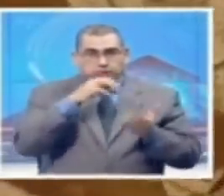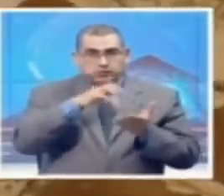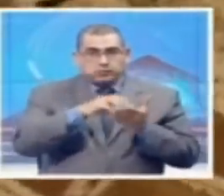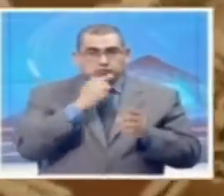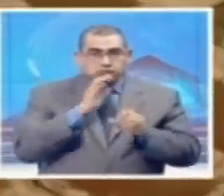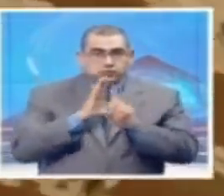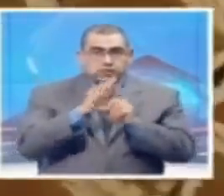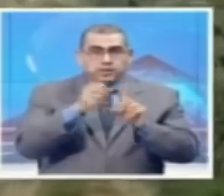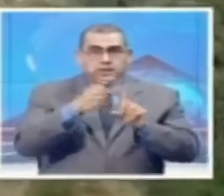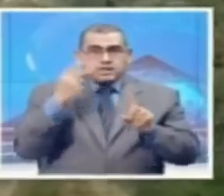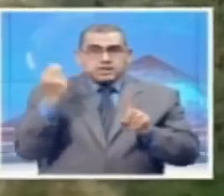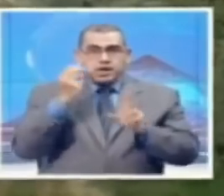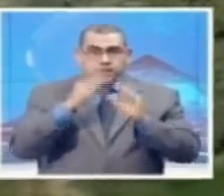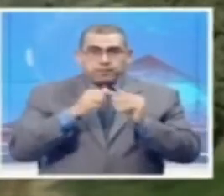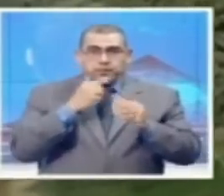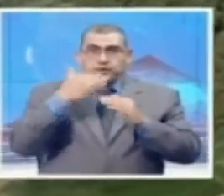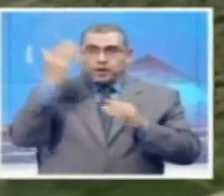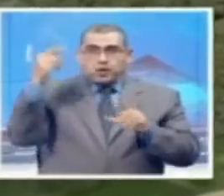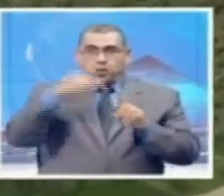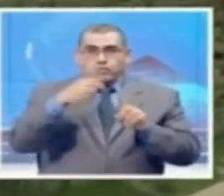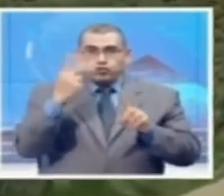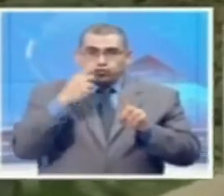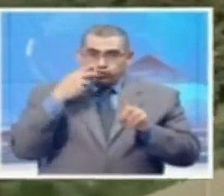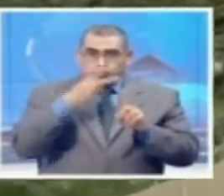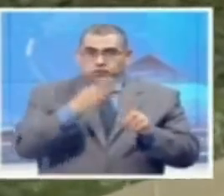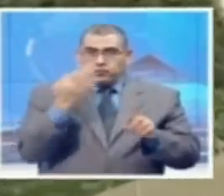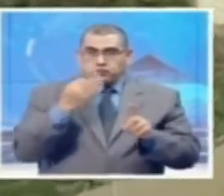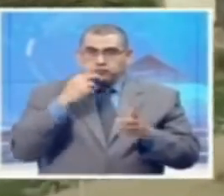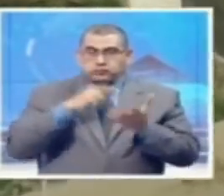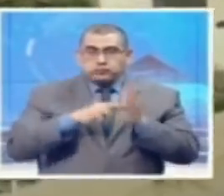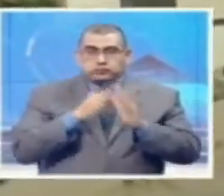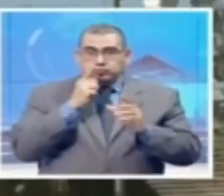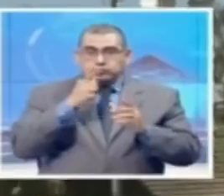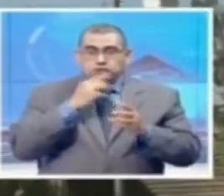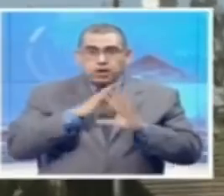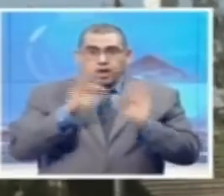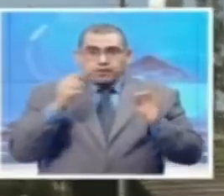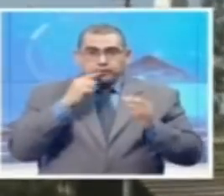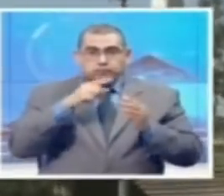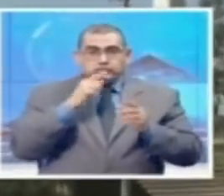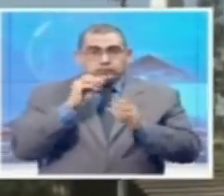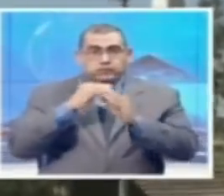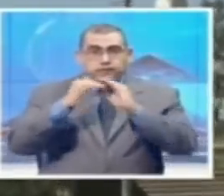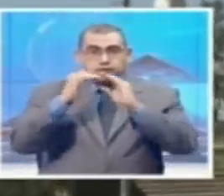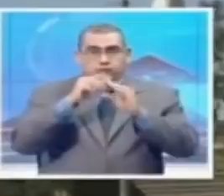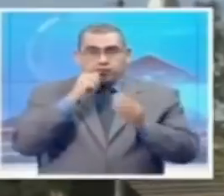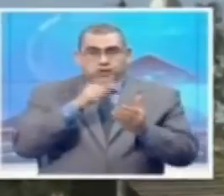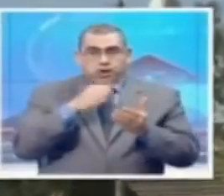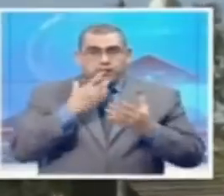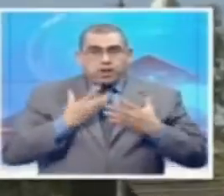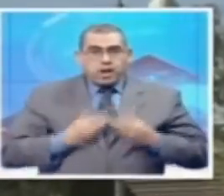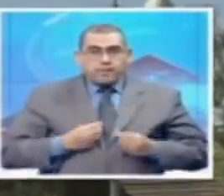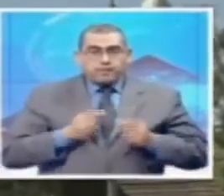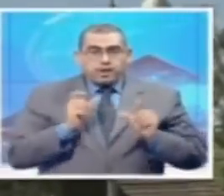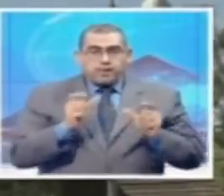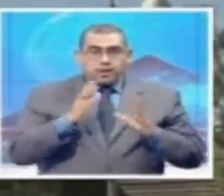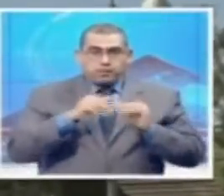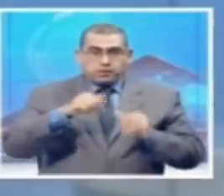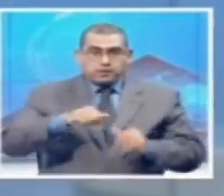دعم السياحة المصرية بالخارج والداخل، وترسل برسالة مفادها مصر بلد الأمن والأمان.